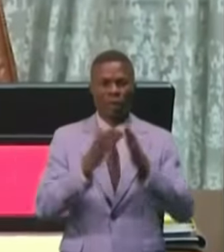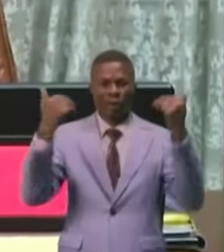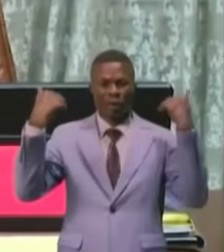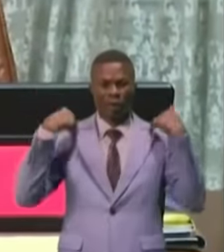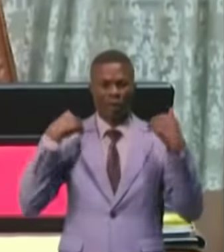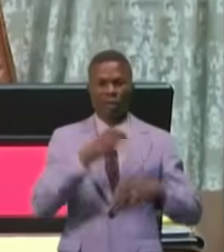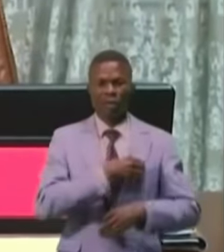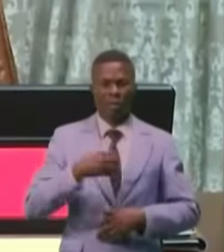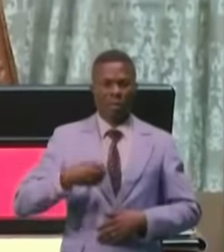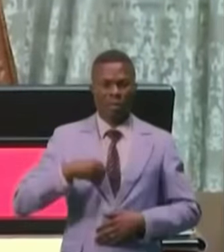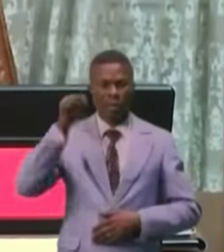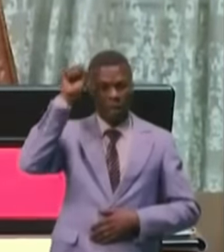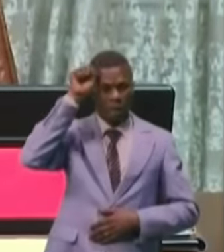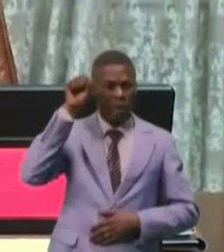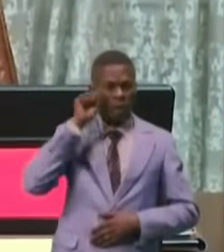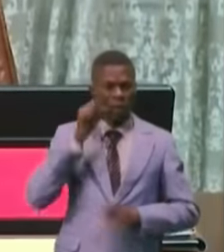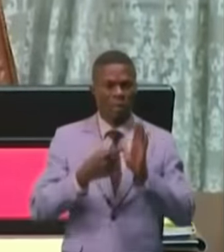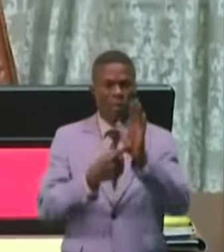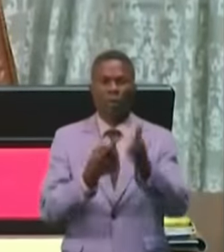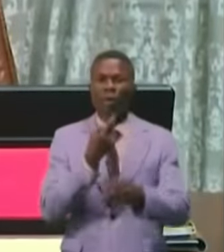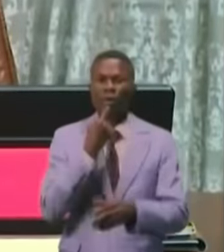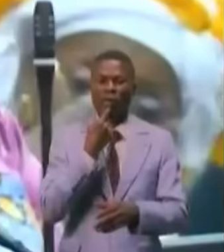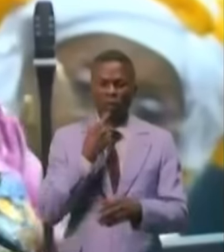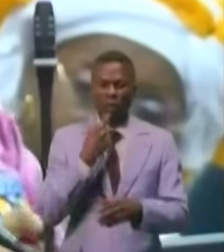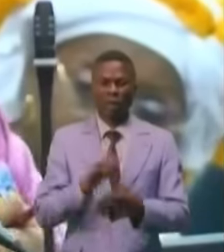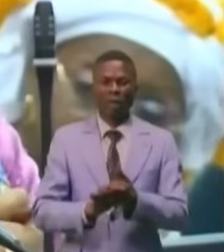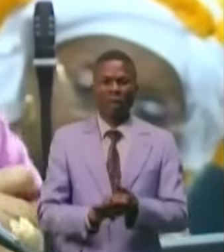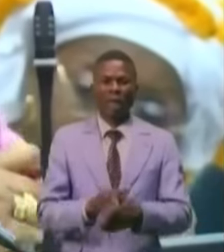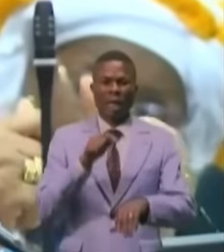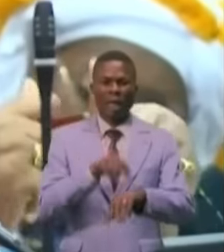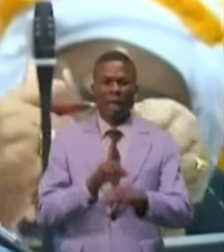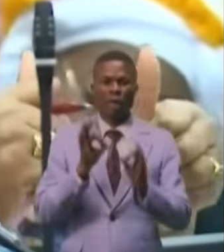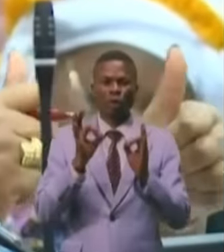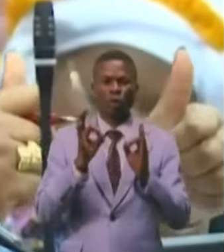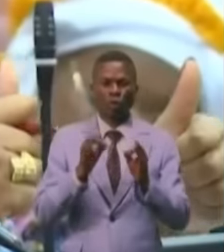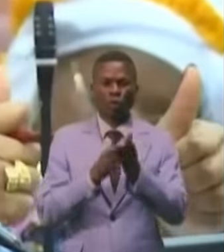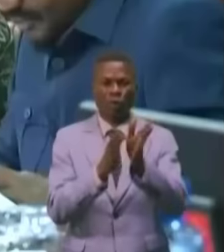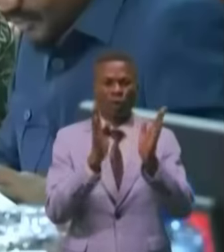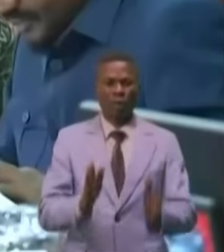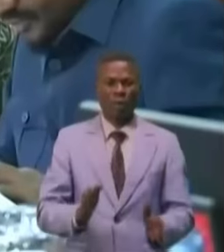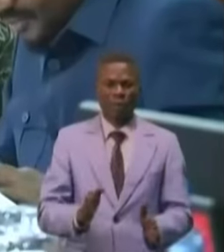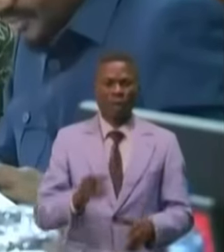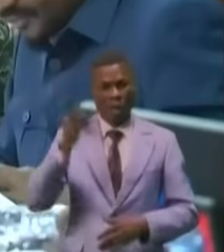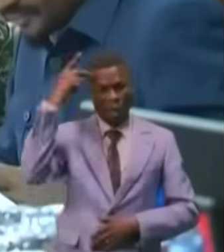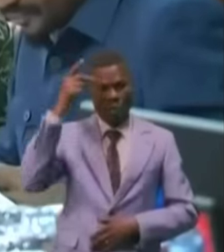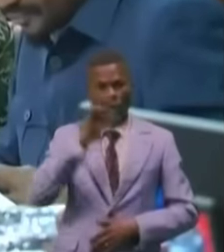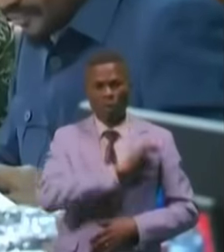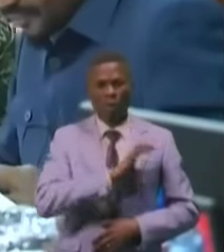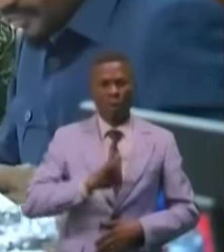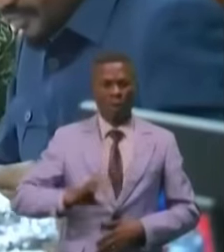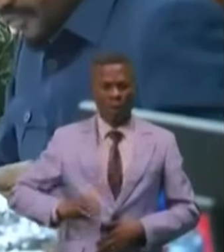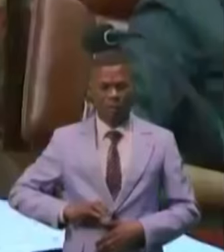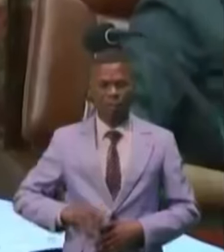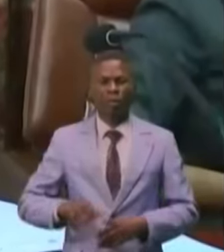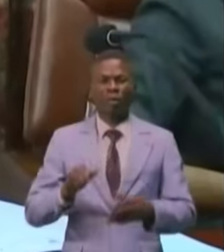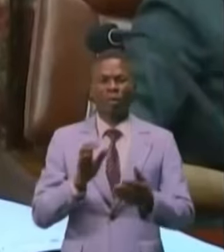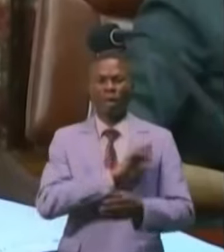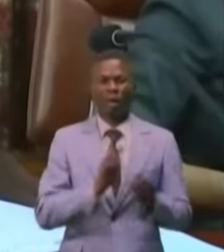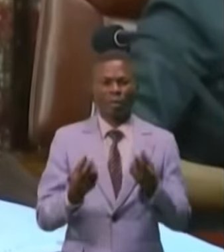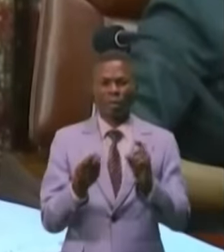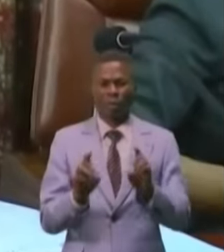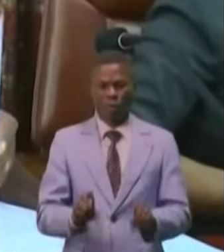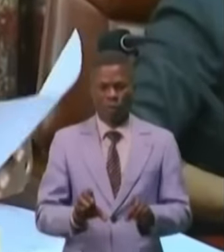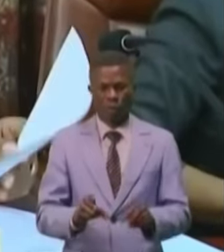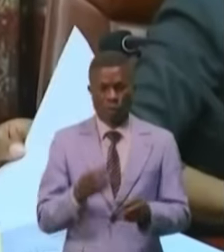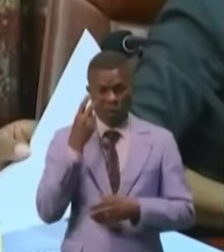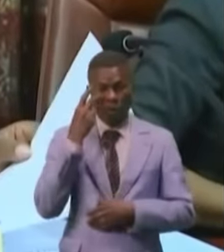Suminwa Tuluka marque l'histoire d'une nouvelle ère du leadership politico-féminin en République démocratique du Congo. Selon la